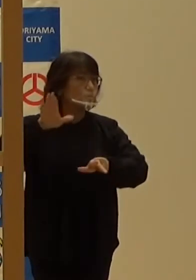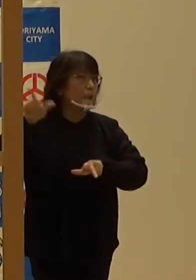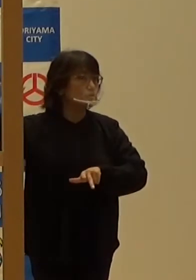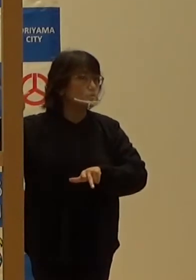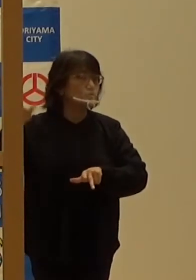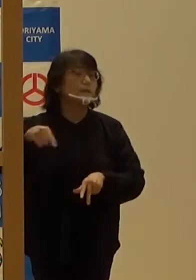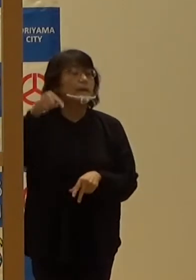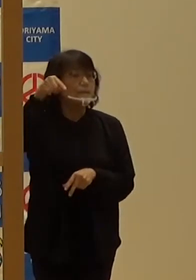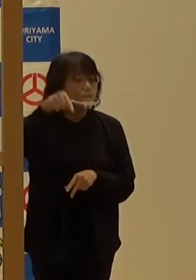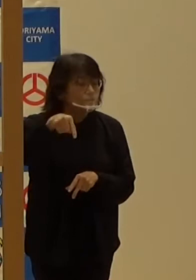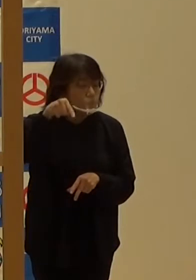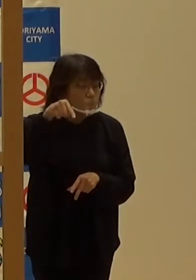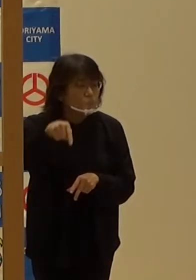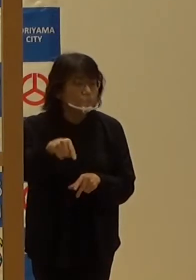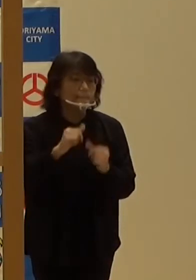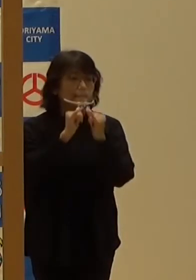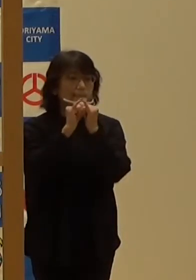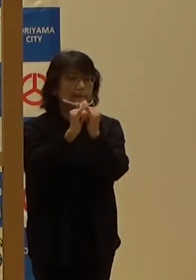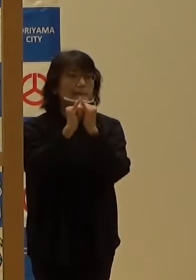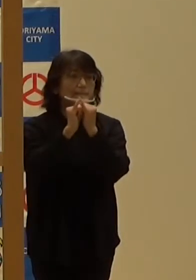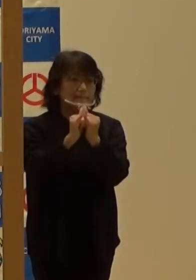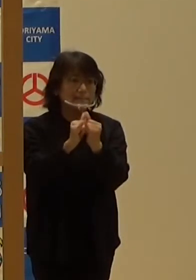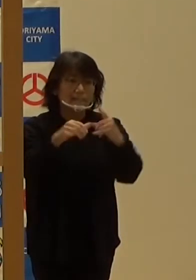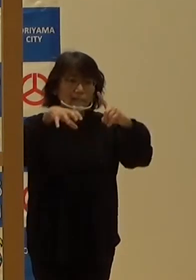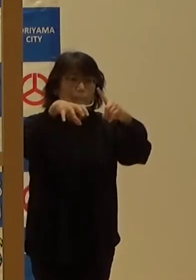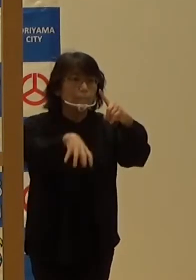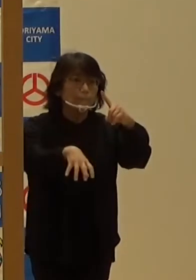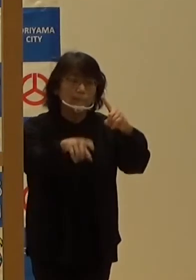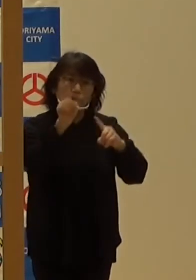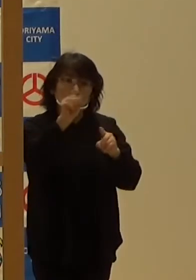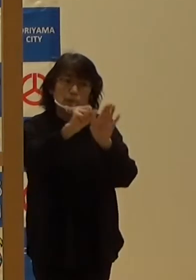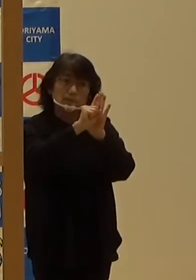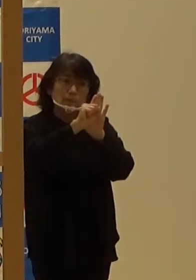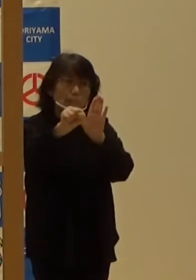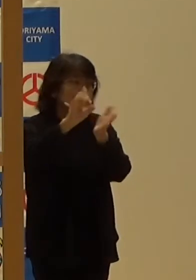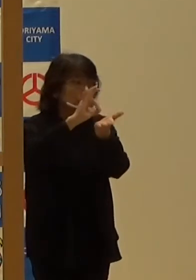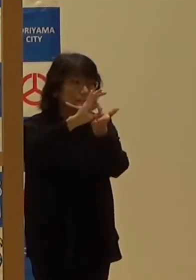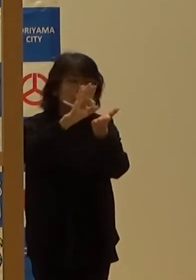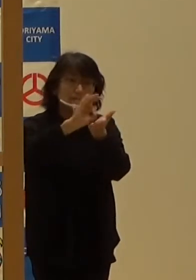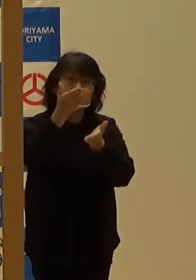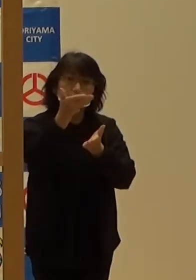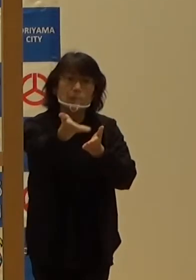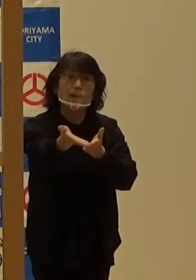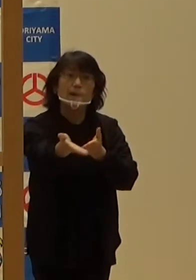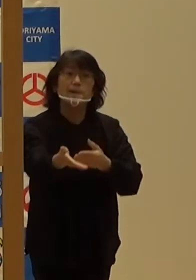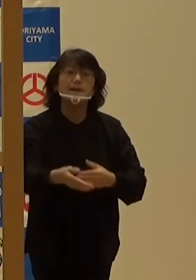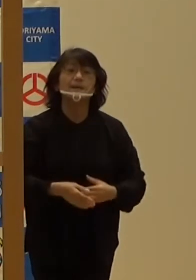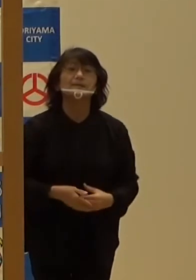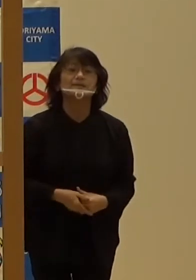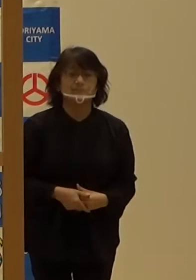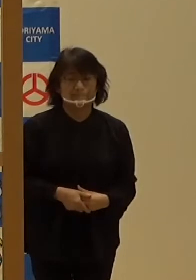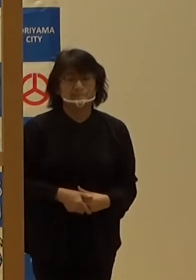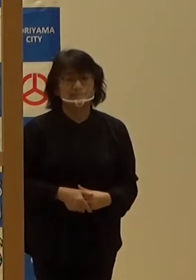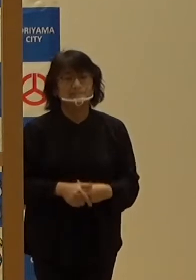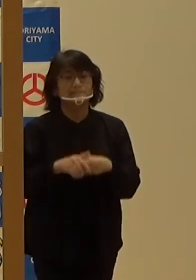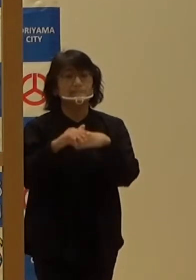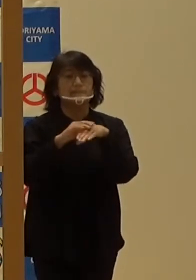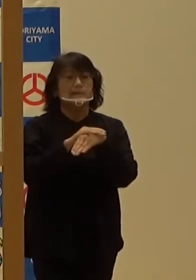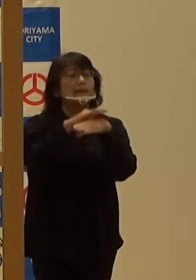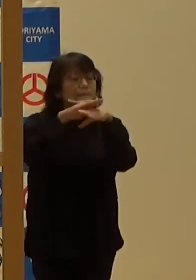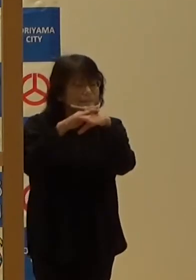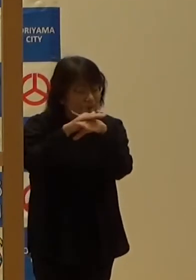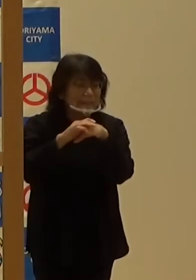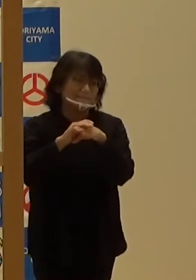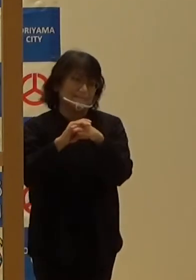のように開成山公園の機能を発揮してもらうかということがまずありました。ただ大変大事な公園でござい